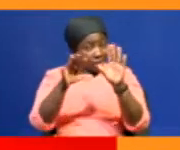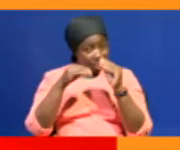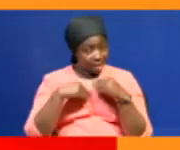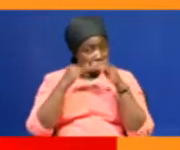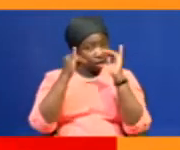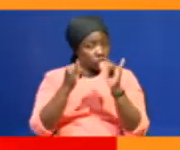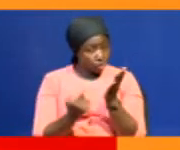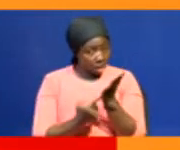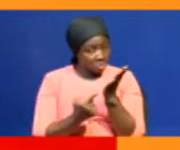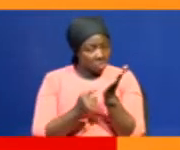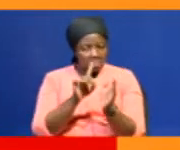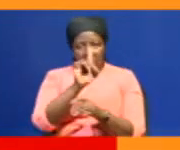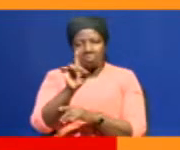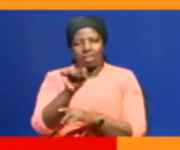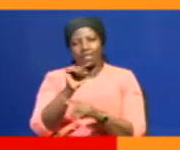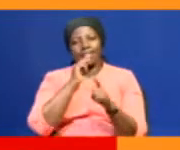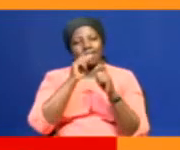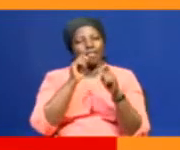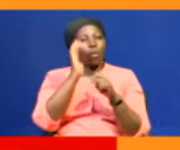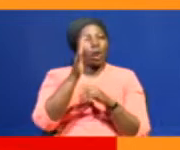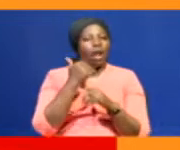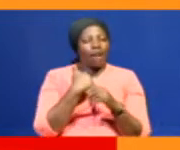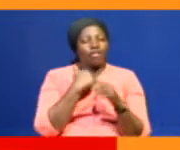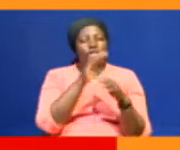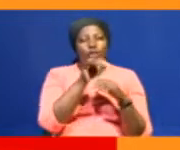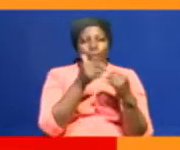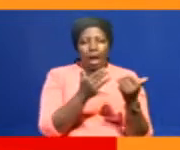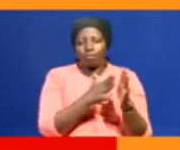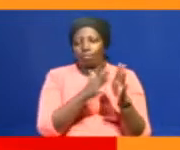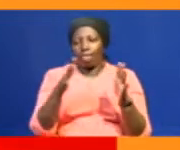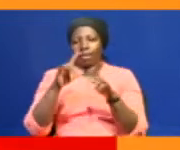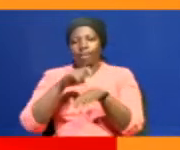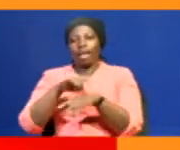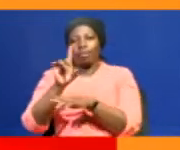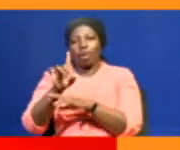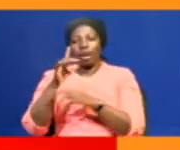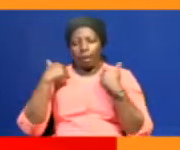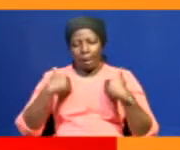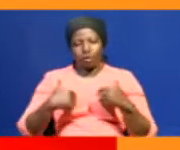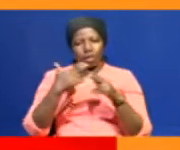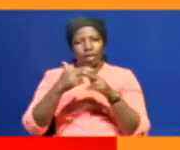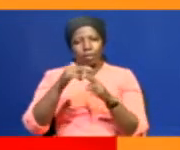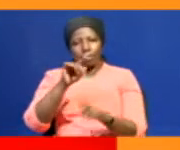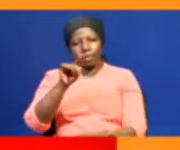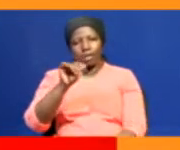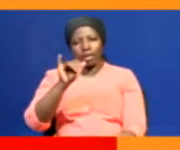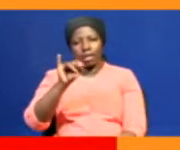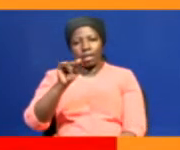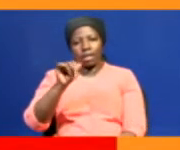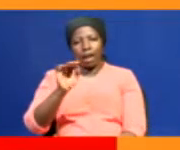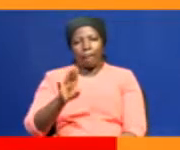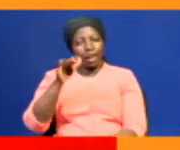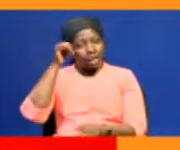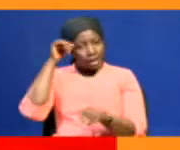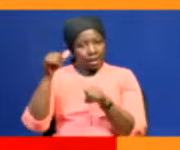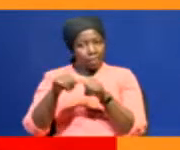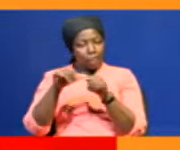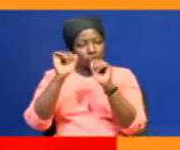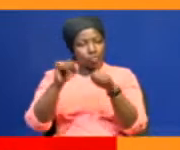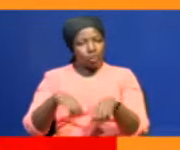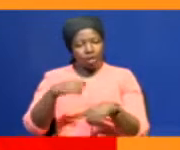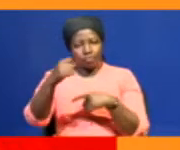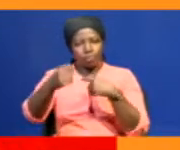ambayo tutakuwa nayo kuanzia hivi sasa hadi hapo mwendo wa saa 7 kamili. Mimi ni Zainab. Kumbuka wewe pia unaweza acha mchango wako ama maswali